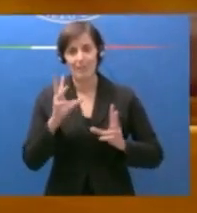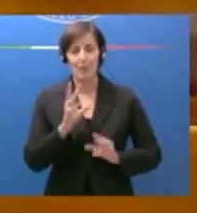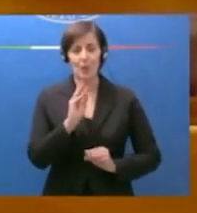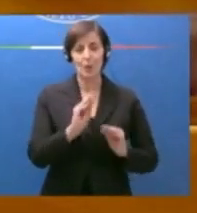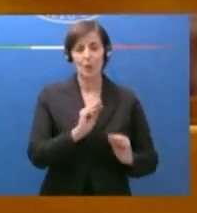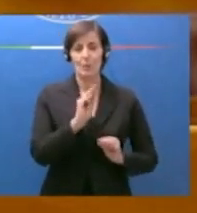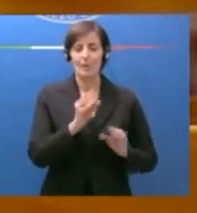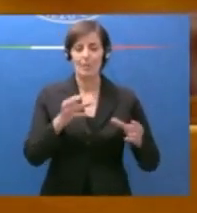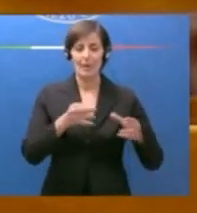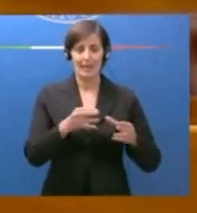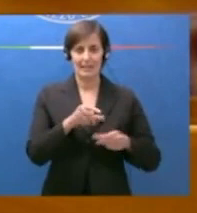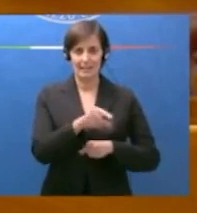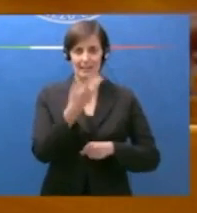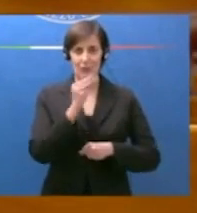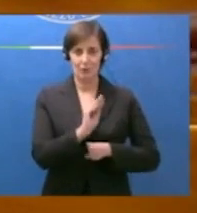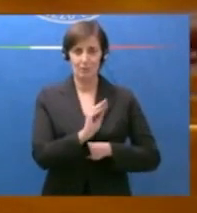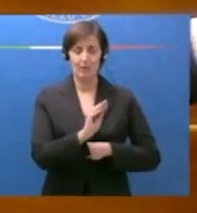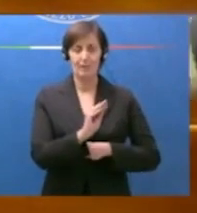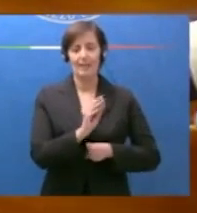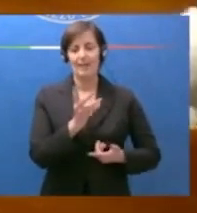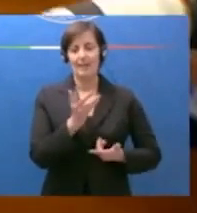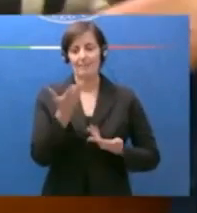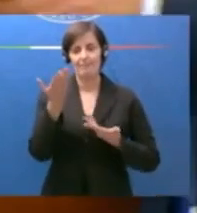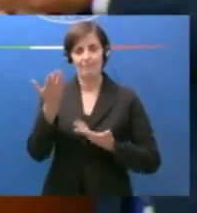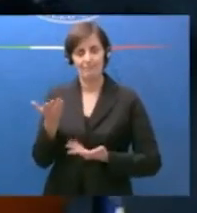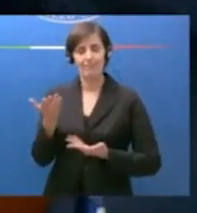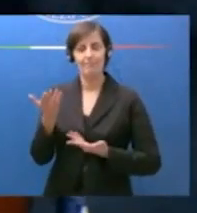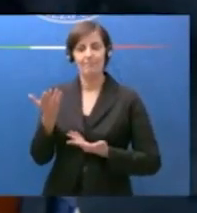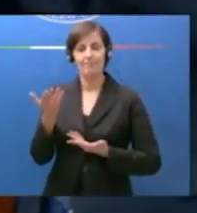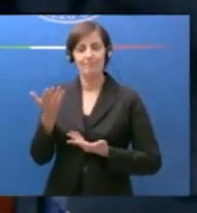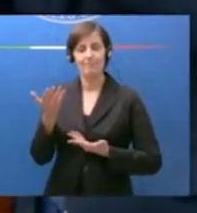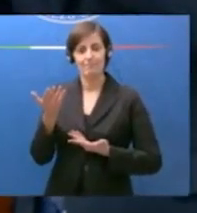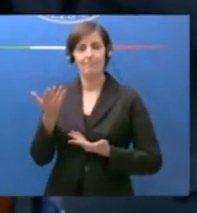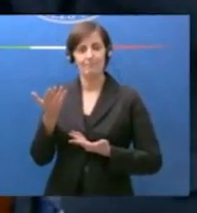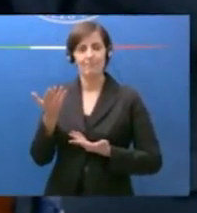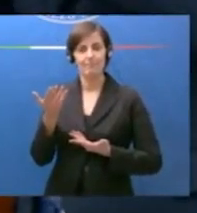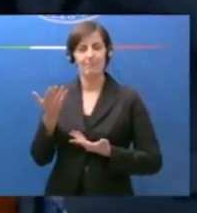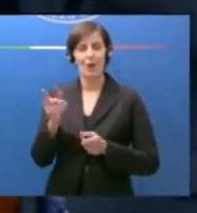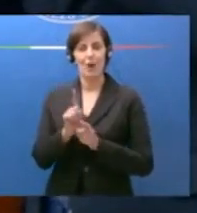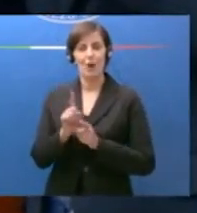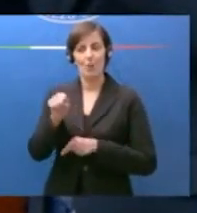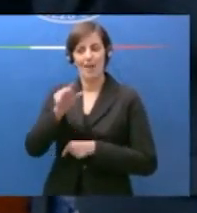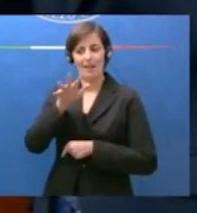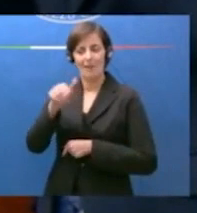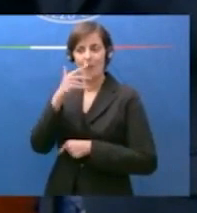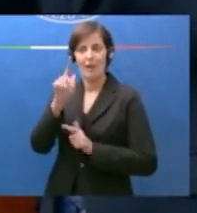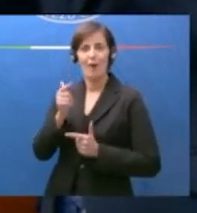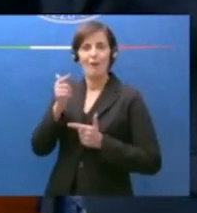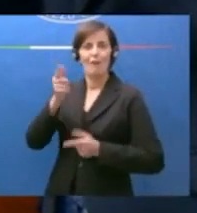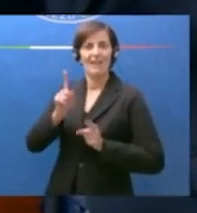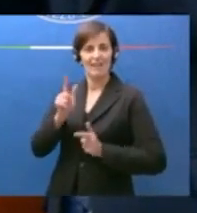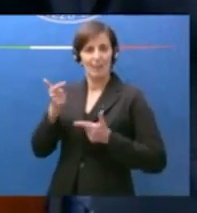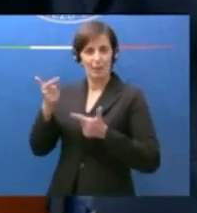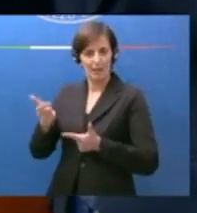centro da parte dei partiti, e nel nome di Draghi si vuole lanciare una cosiddetta offerta politica. Le voglio chiedere, lei